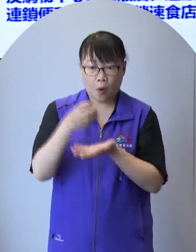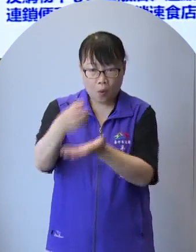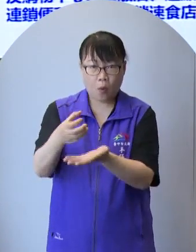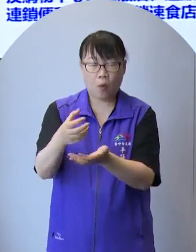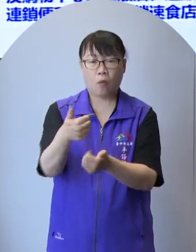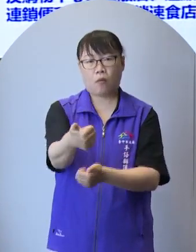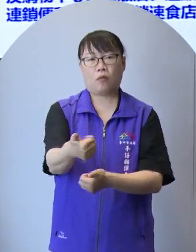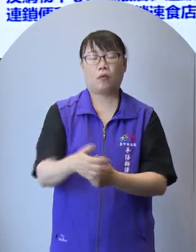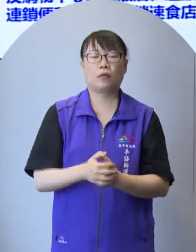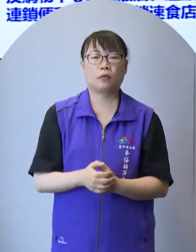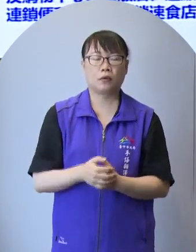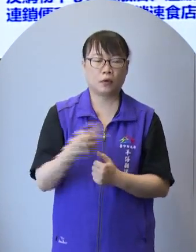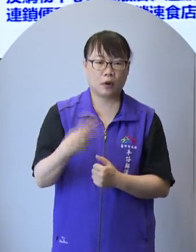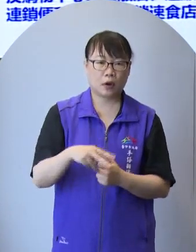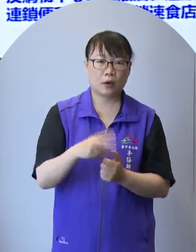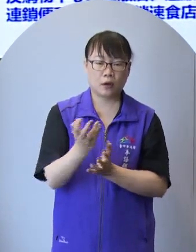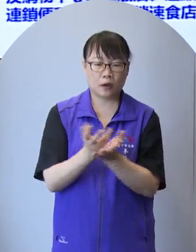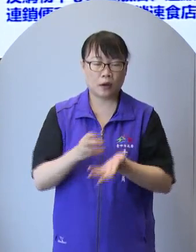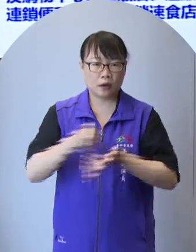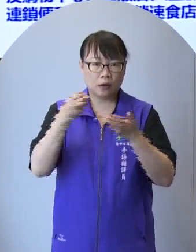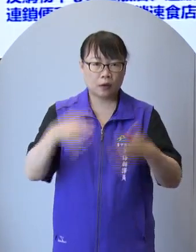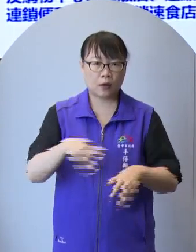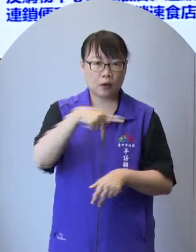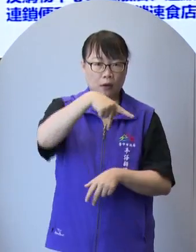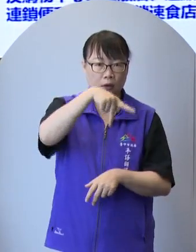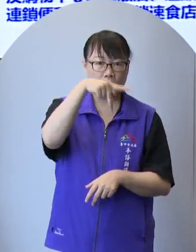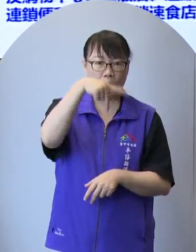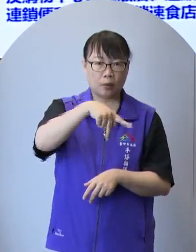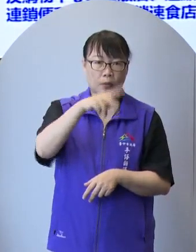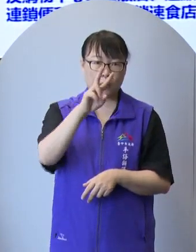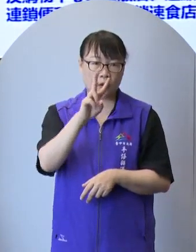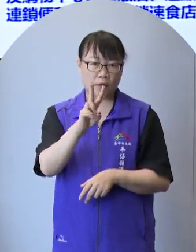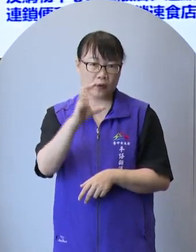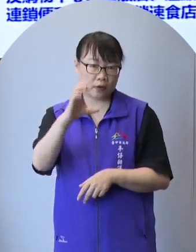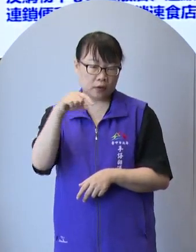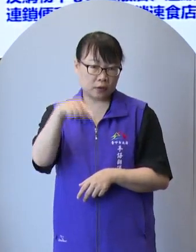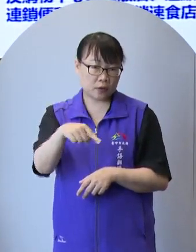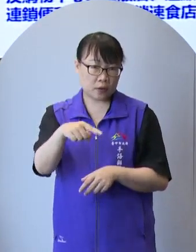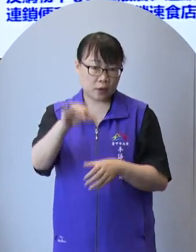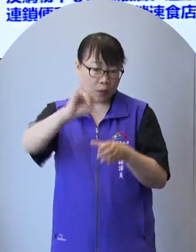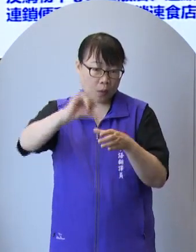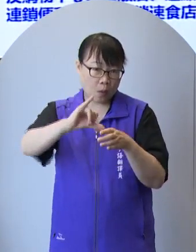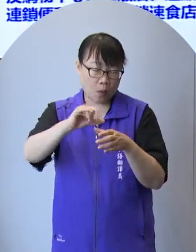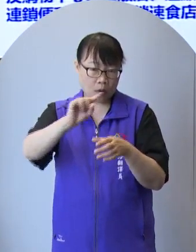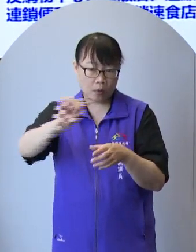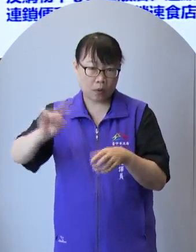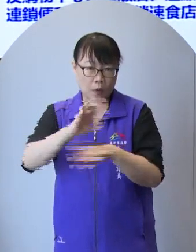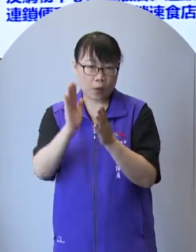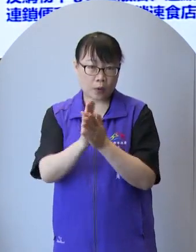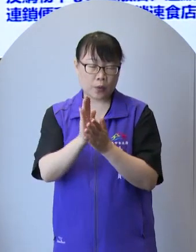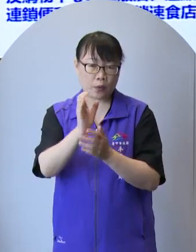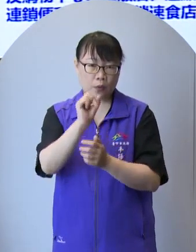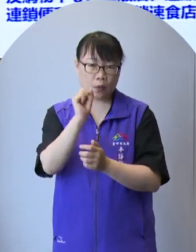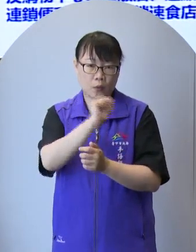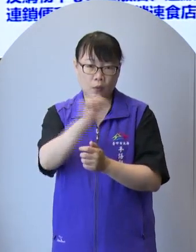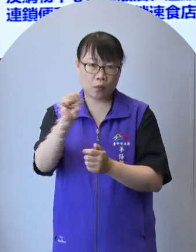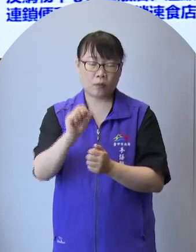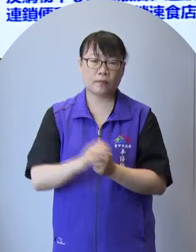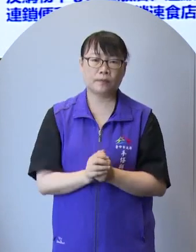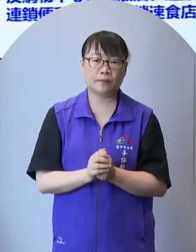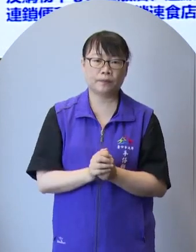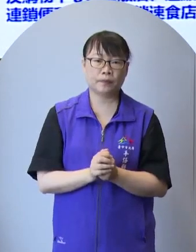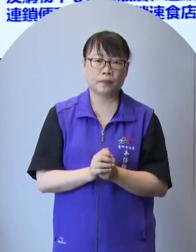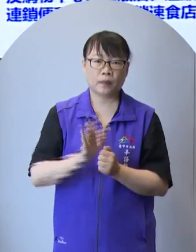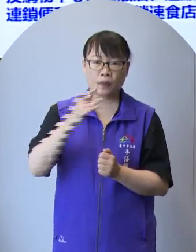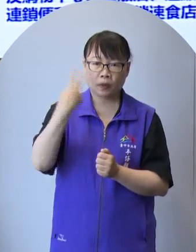好。那同时 PVC 刚有提到哈，这个在食品装填也全部扩大限制。那还有一项各位可能比较有一